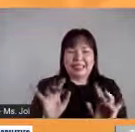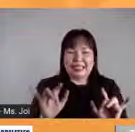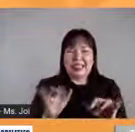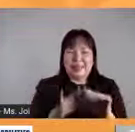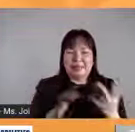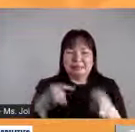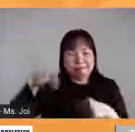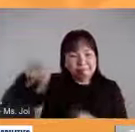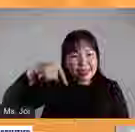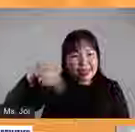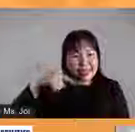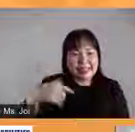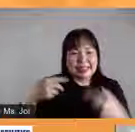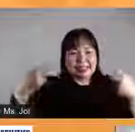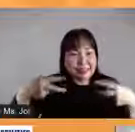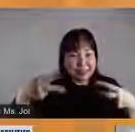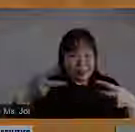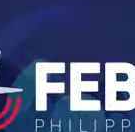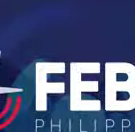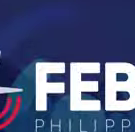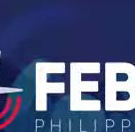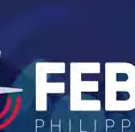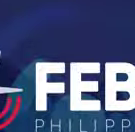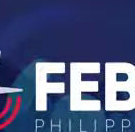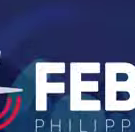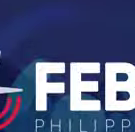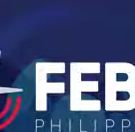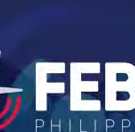kami para sa sunod na parte ng ating programa